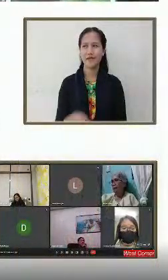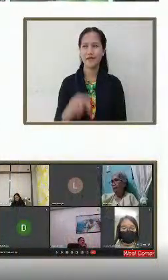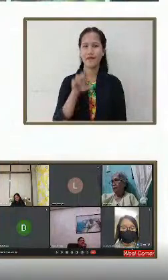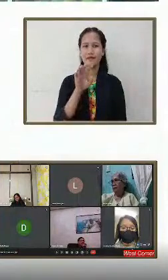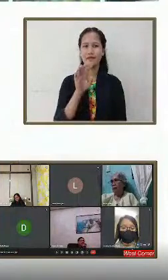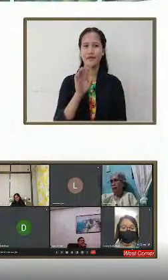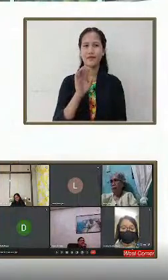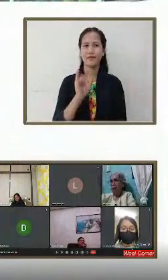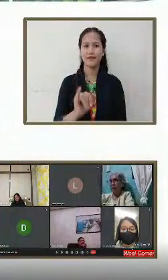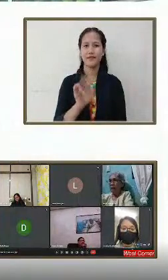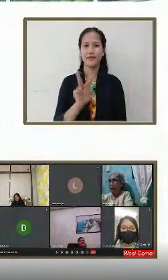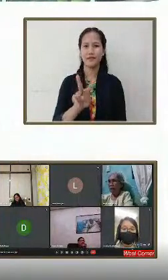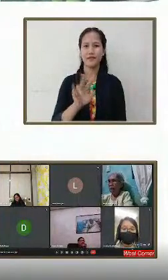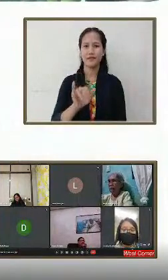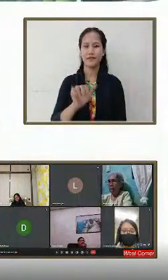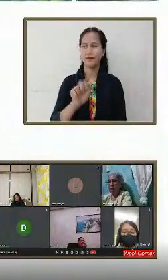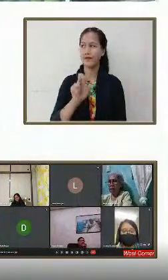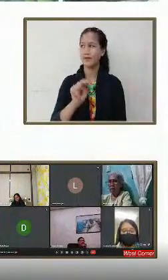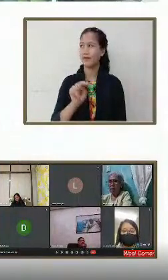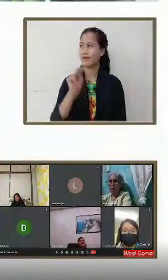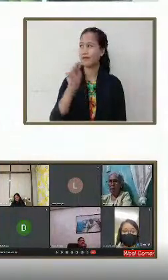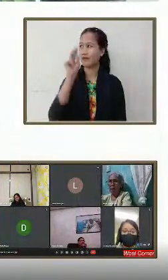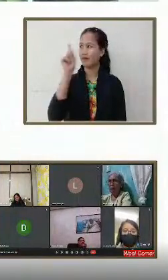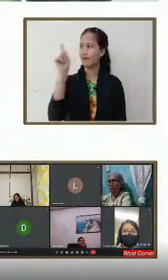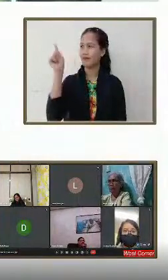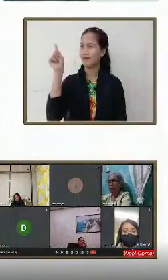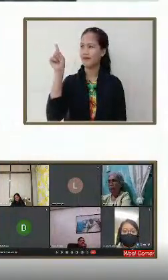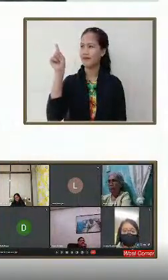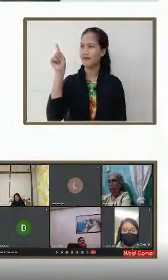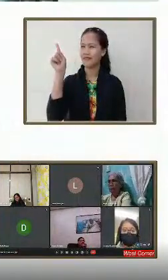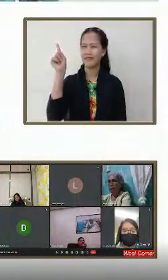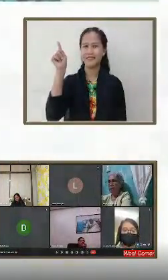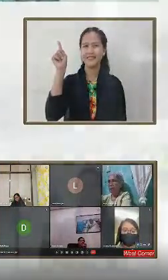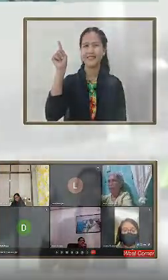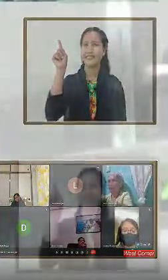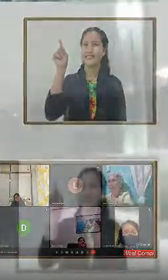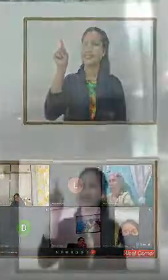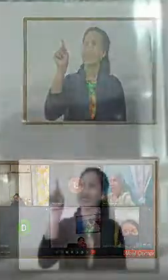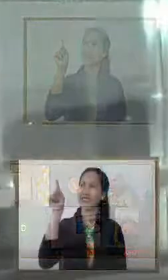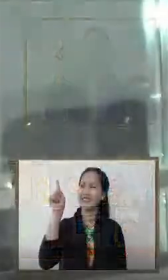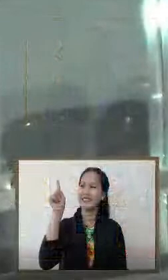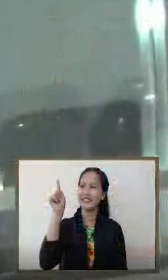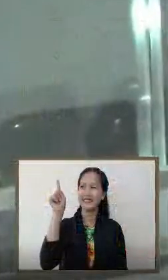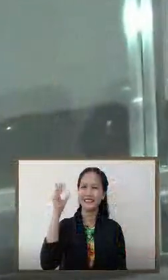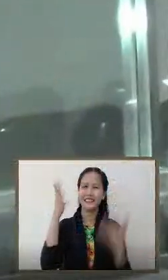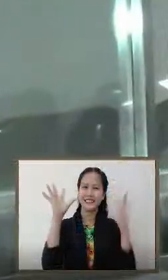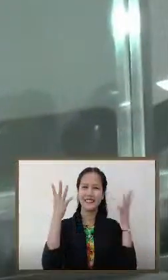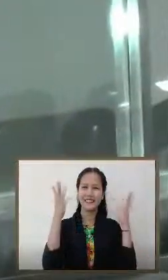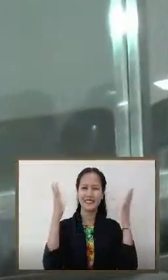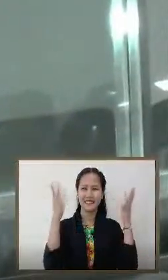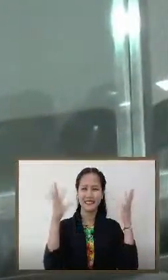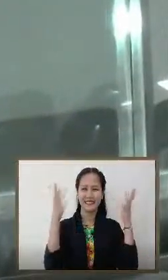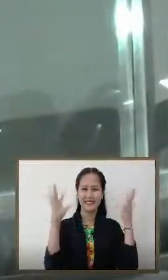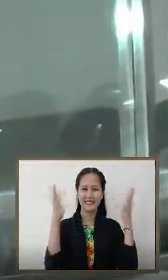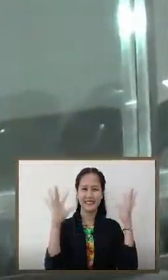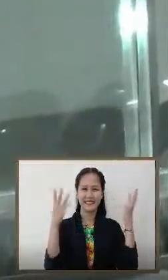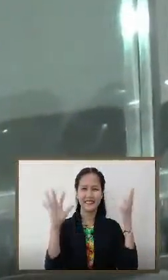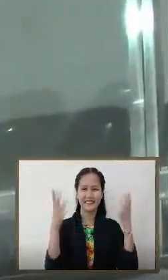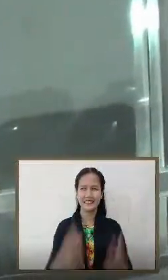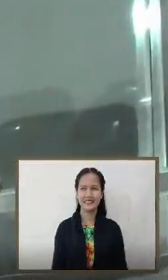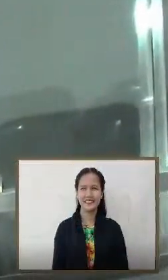That's Evian. Yeah, tayo, tayo. Yeah, yun. Palakpakan po natin. Amen. And